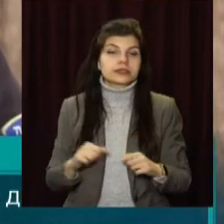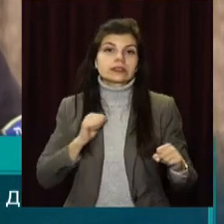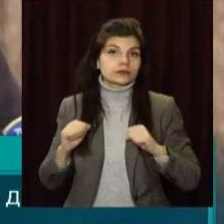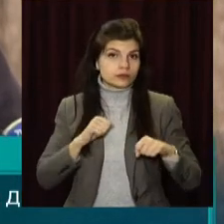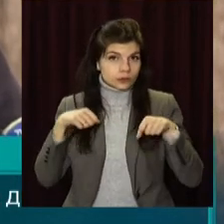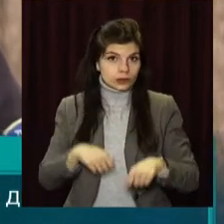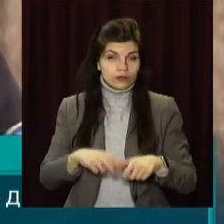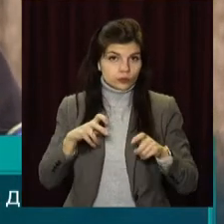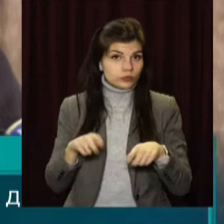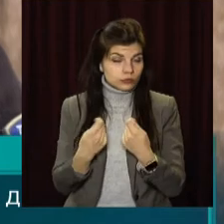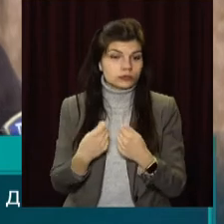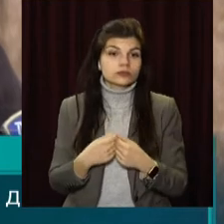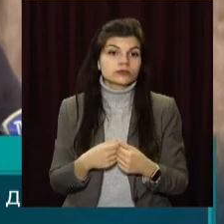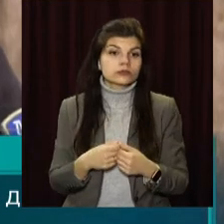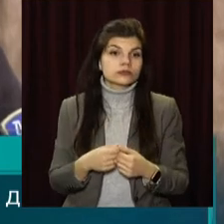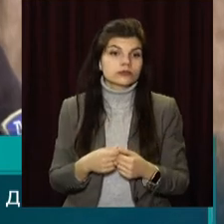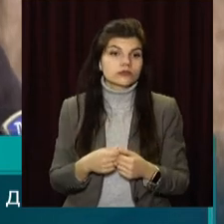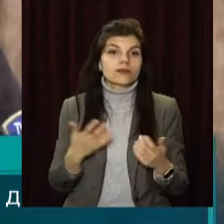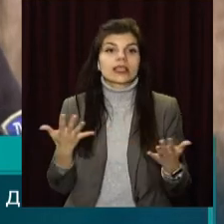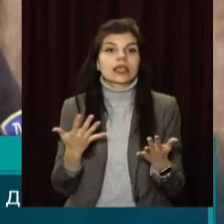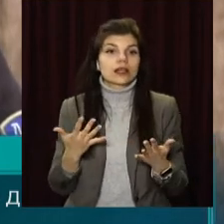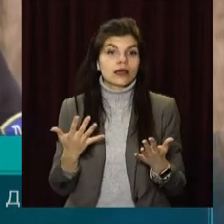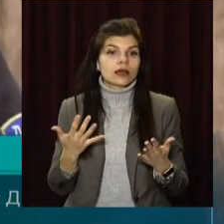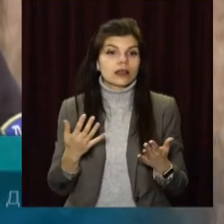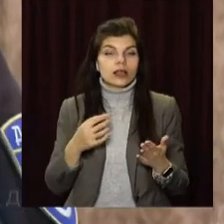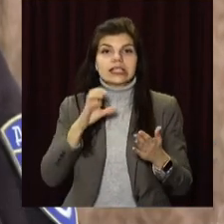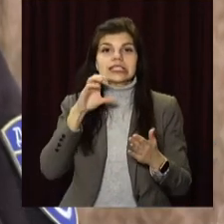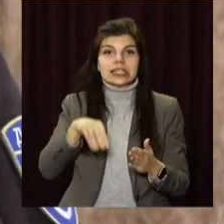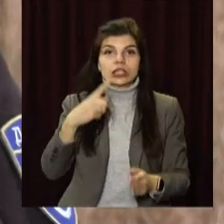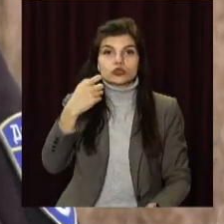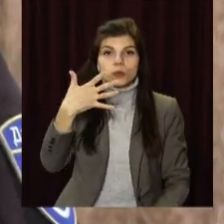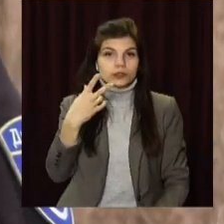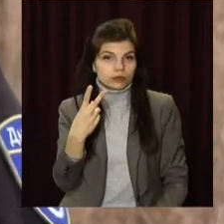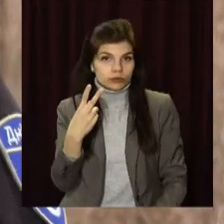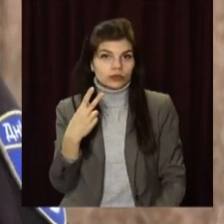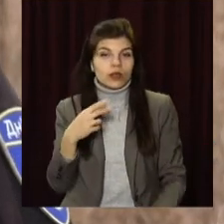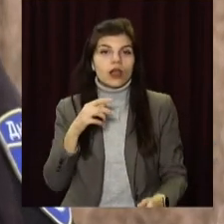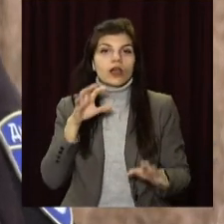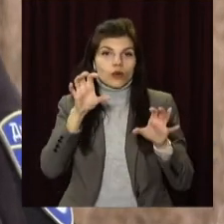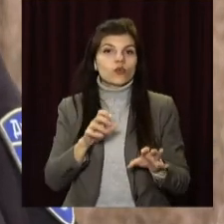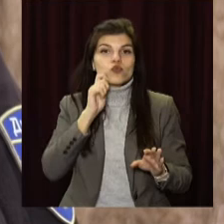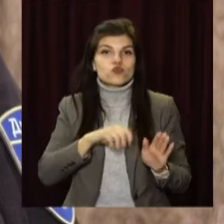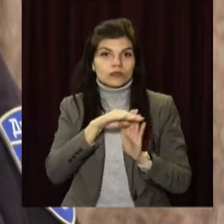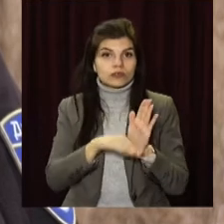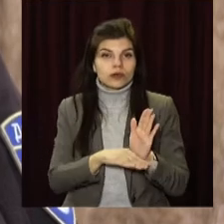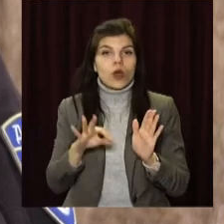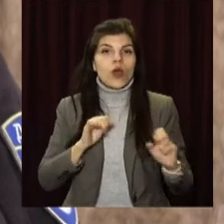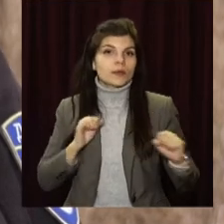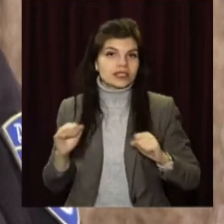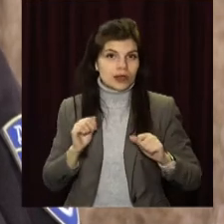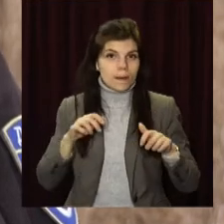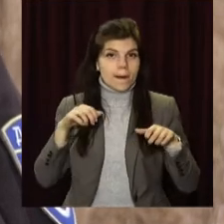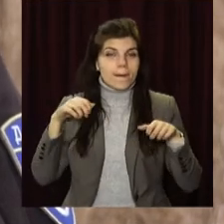адміністративним правопорушенням, яке підпадає під статтю 152 Кодексу України про